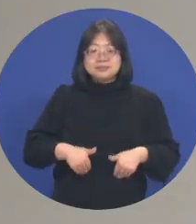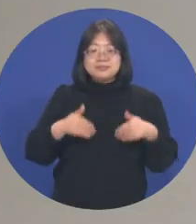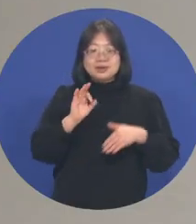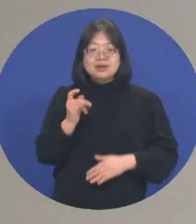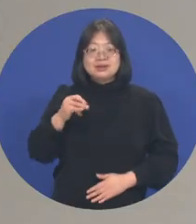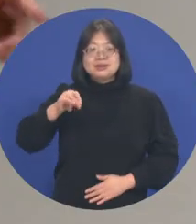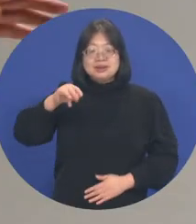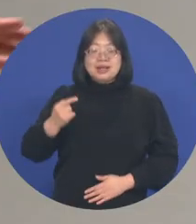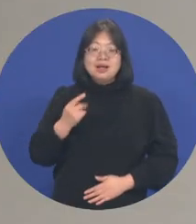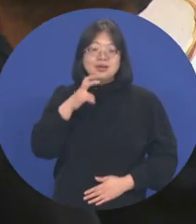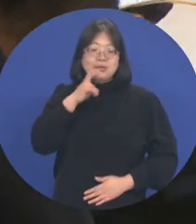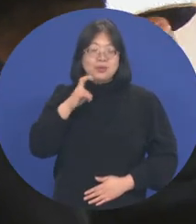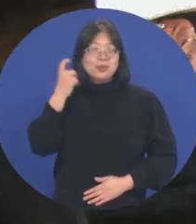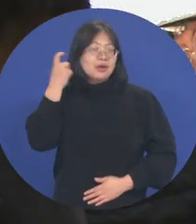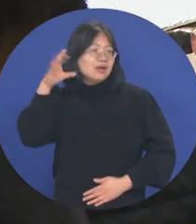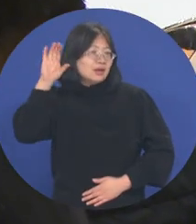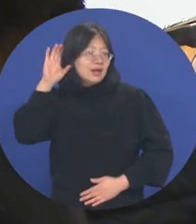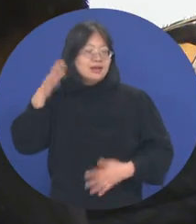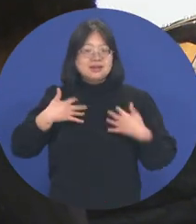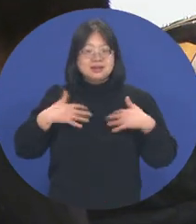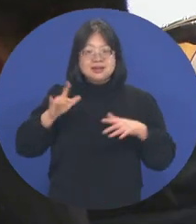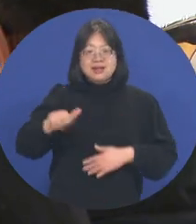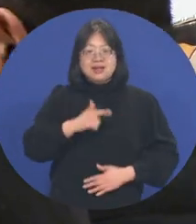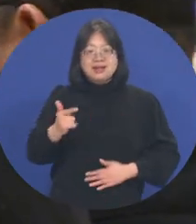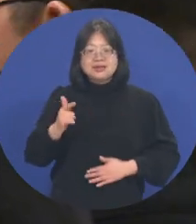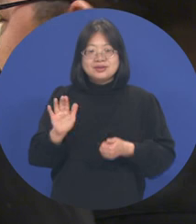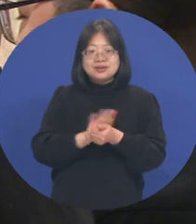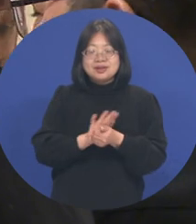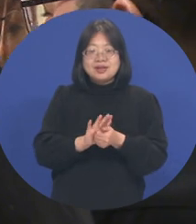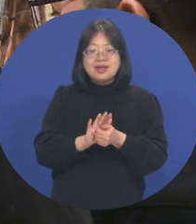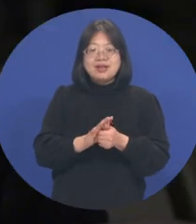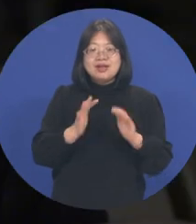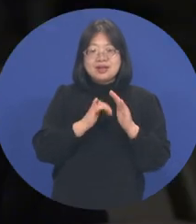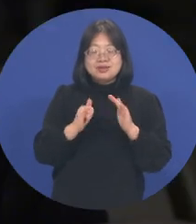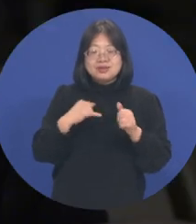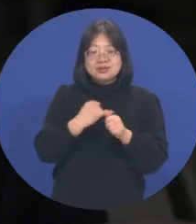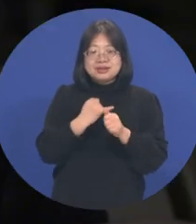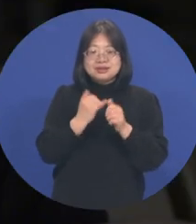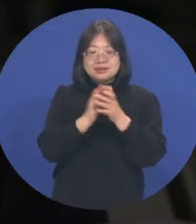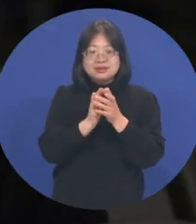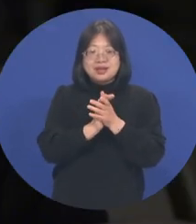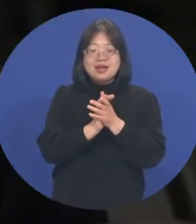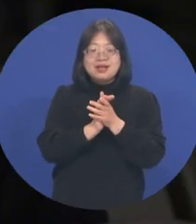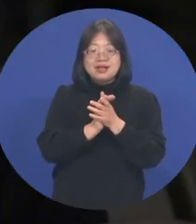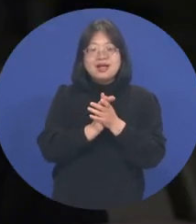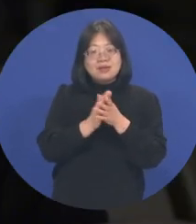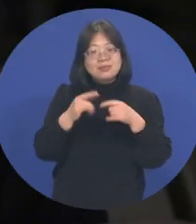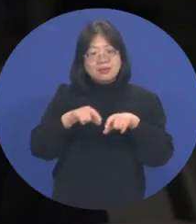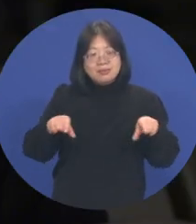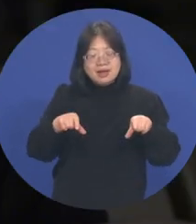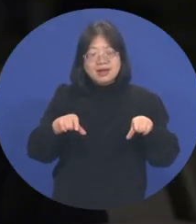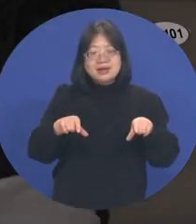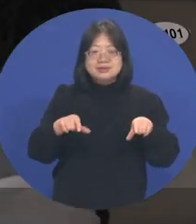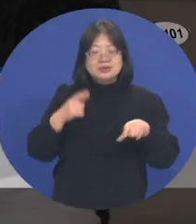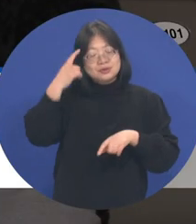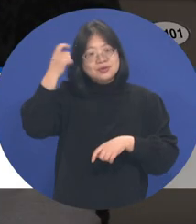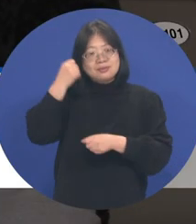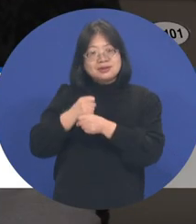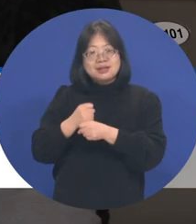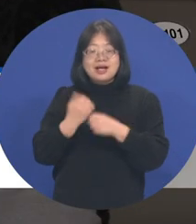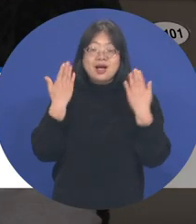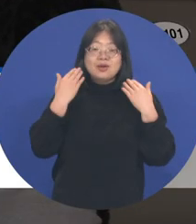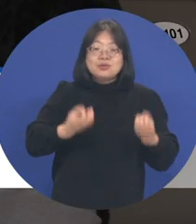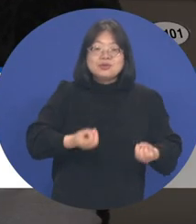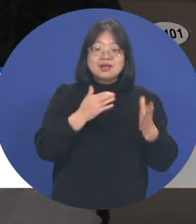포근한 오케스트라 선율에 지친 하루를 달래고 가족 연인 친구들과 소소한 추억을 만듭니다 학교